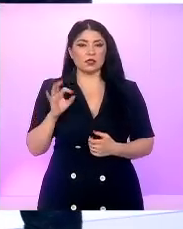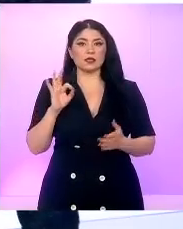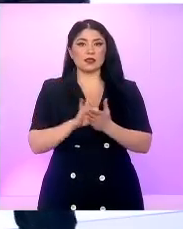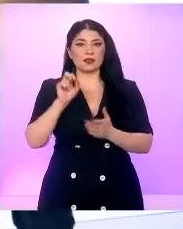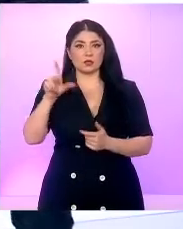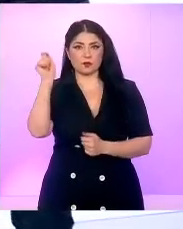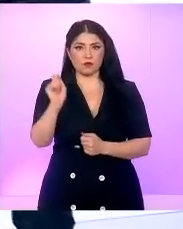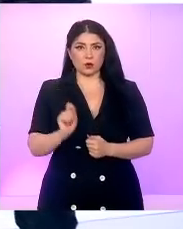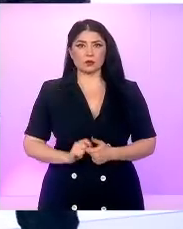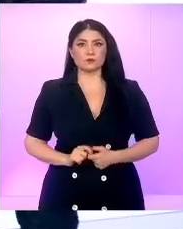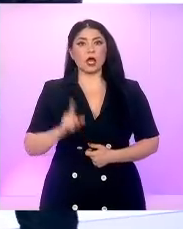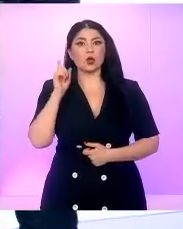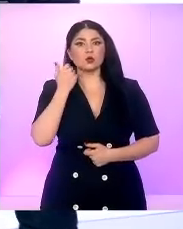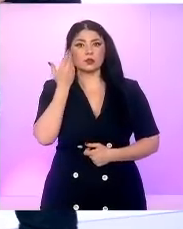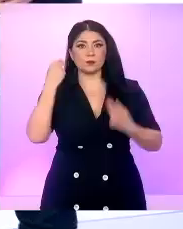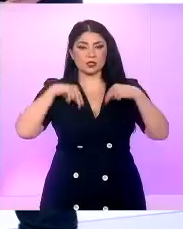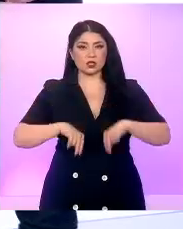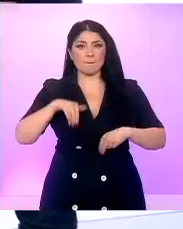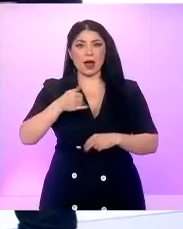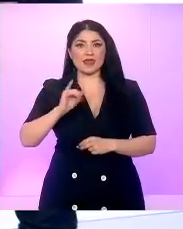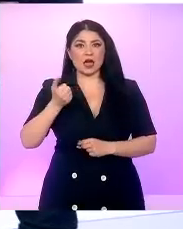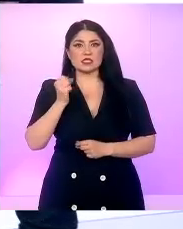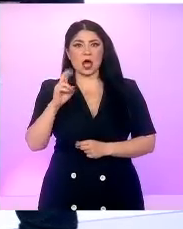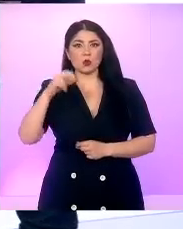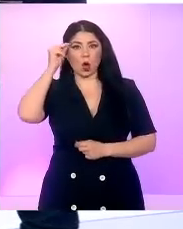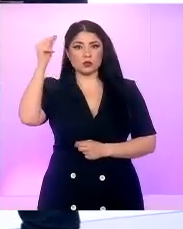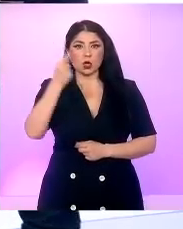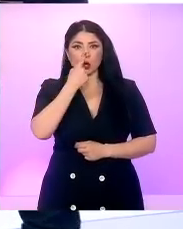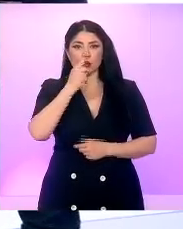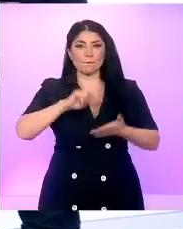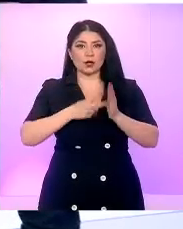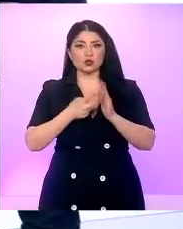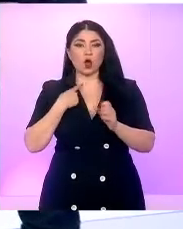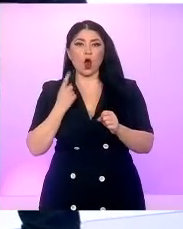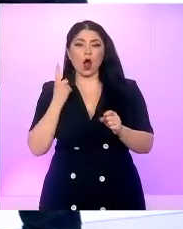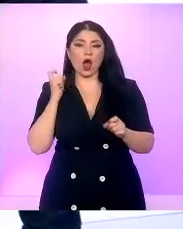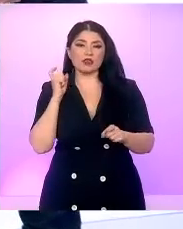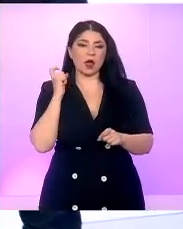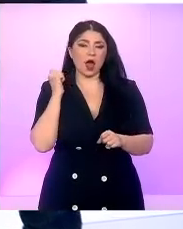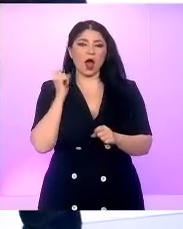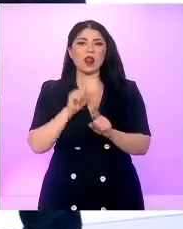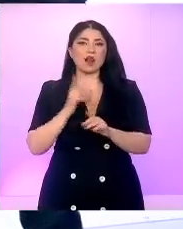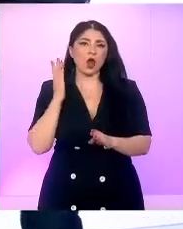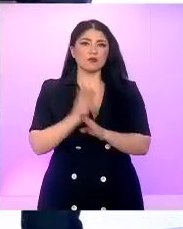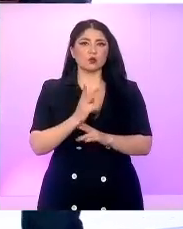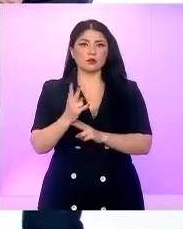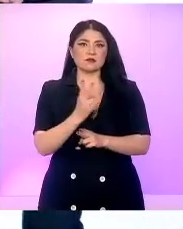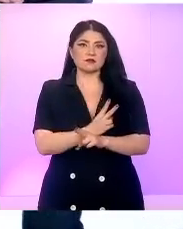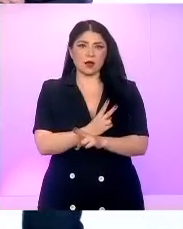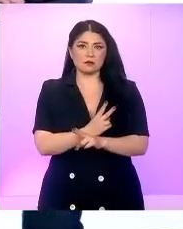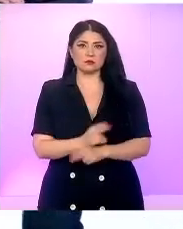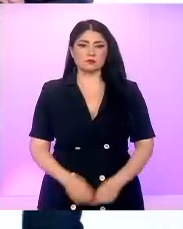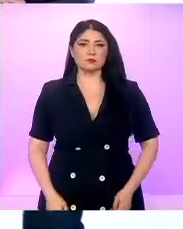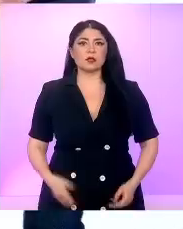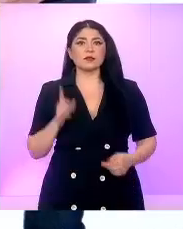trecută, pe 13 februarie, atunci când președintele Maia Sandu a anunțat că Rusia pregătește o lovitură de stat. De atunci au urmat mai